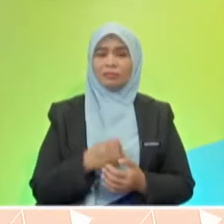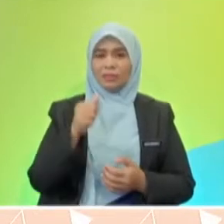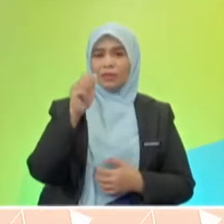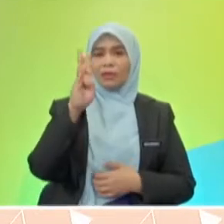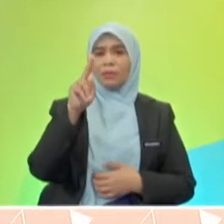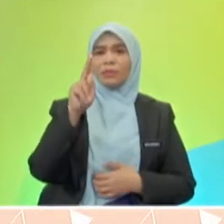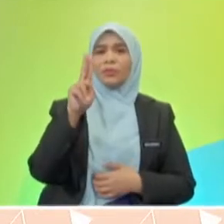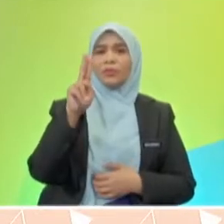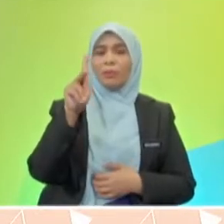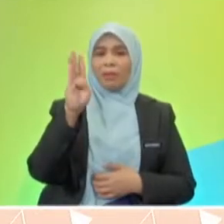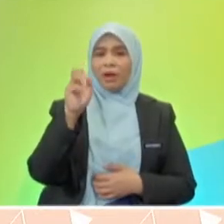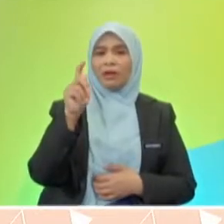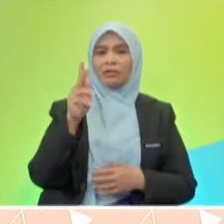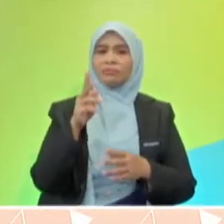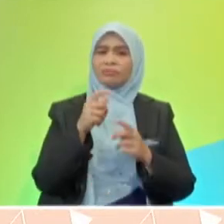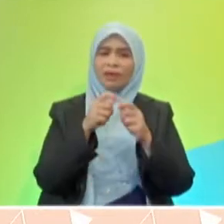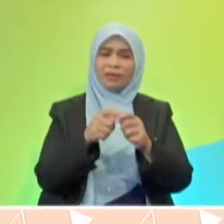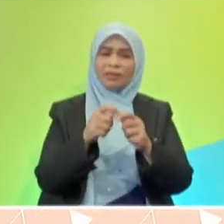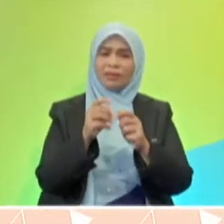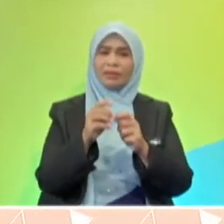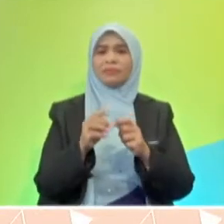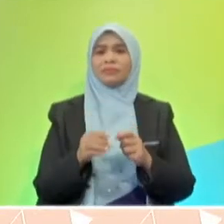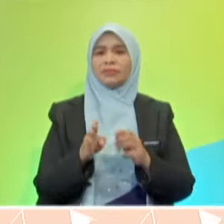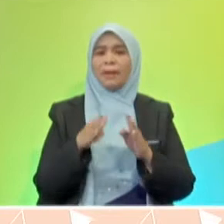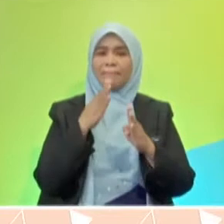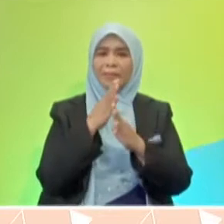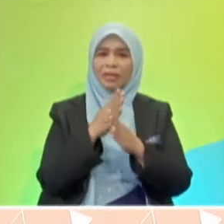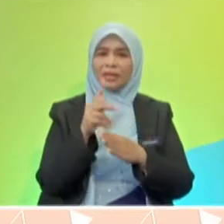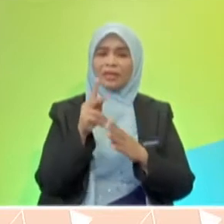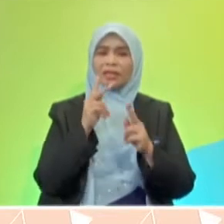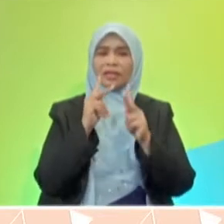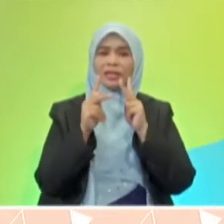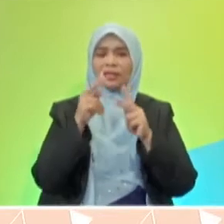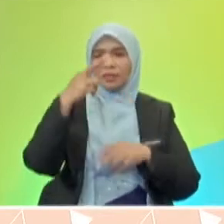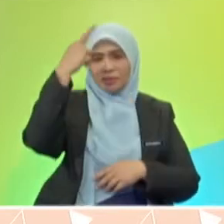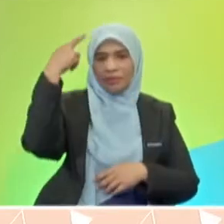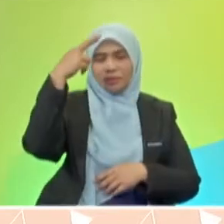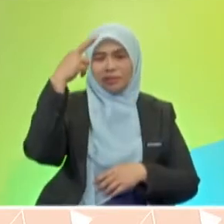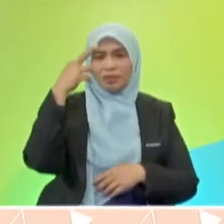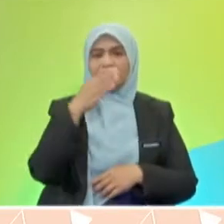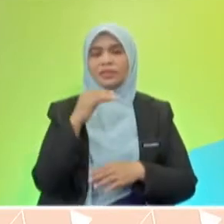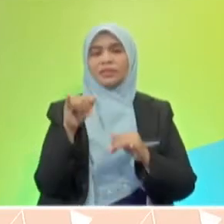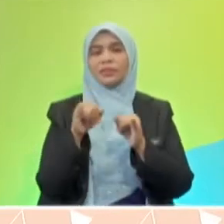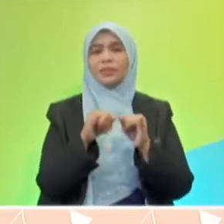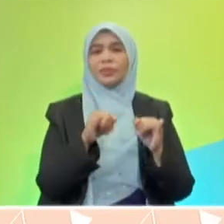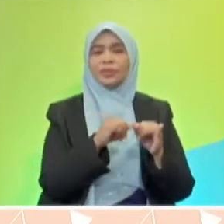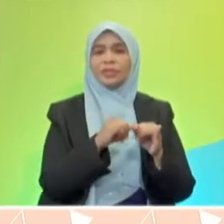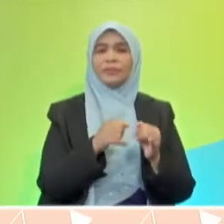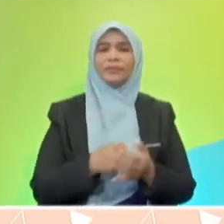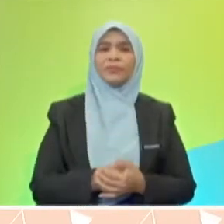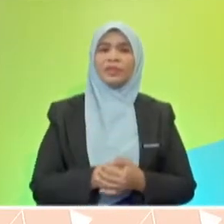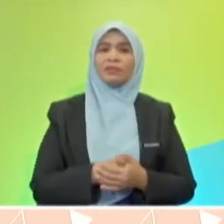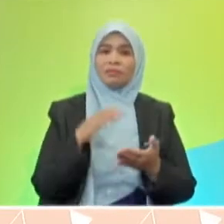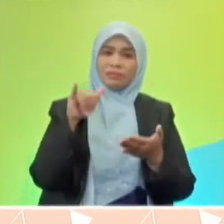berdiri Teguh membenarkan kata-kata Rasulullah begitu juga pada satu tokoh yang tidak asing lagi dalam kehidupan kita